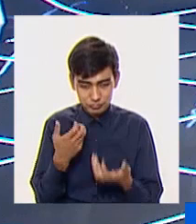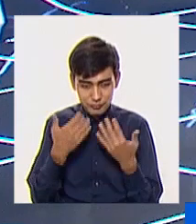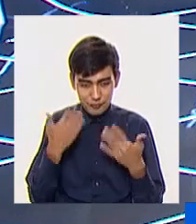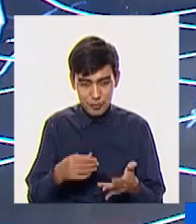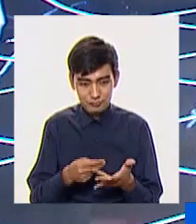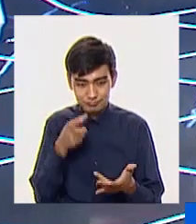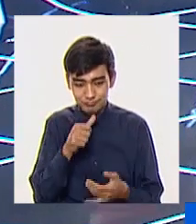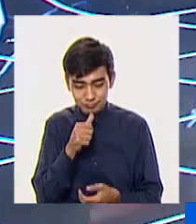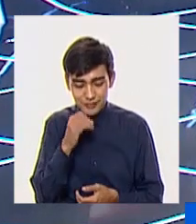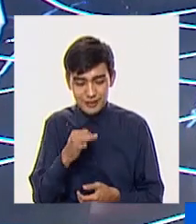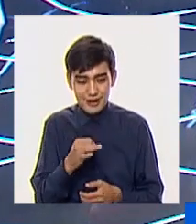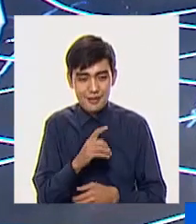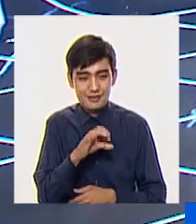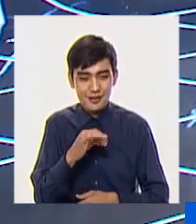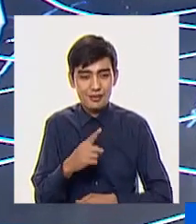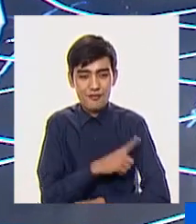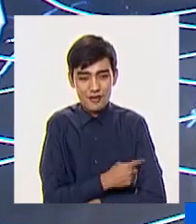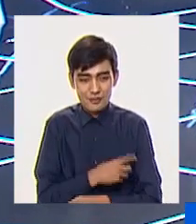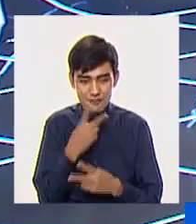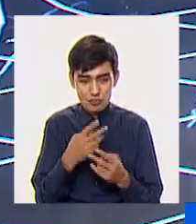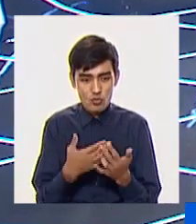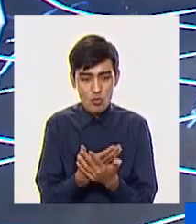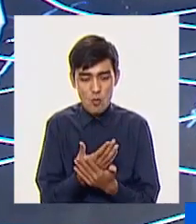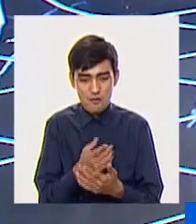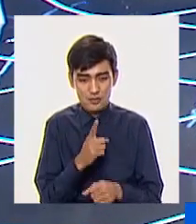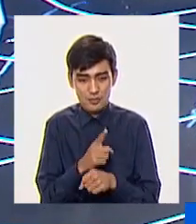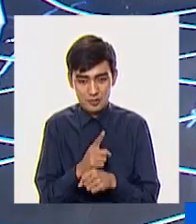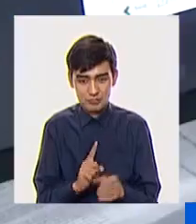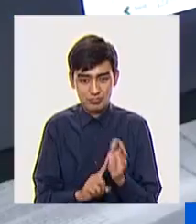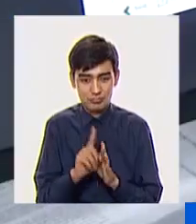образцов, а санитарные врачи не исключают введение новых ограничений.